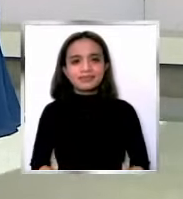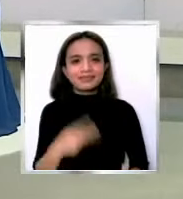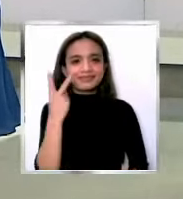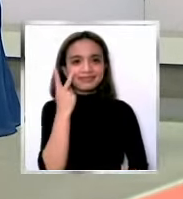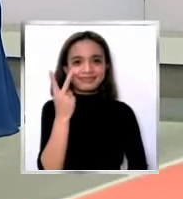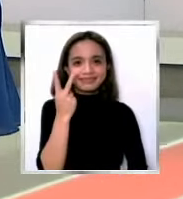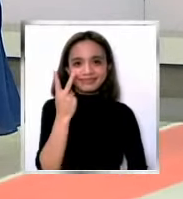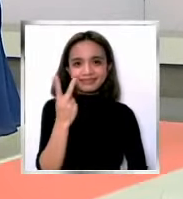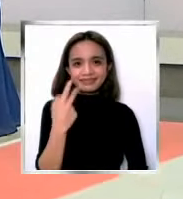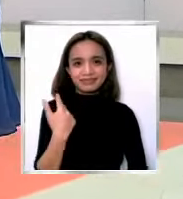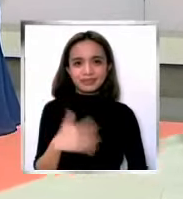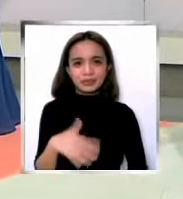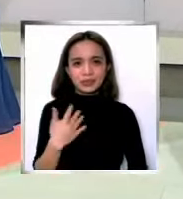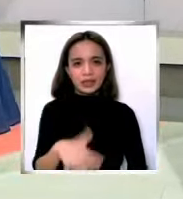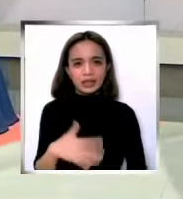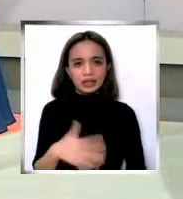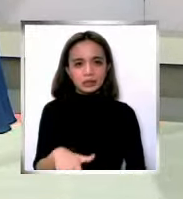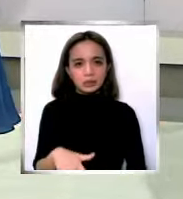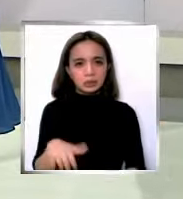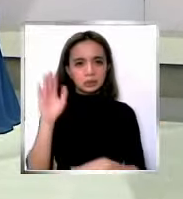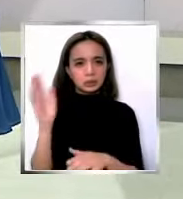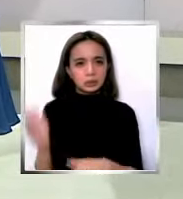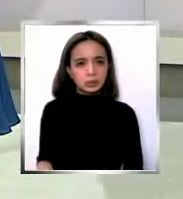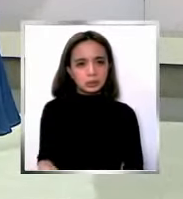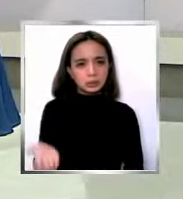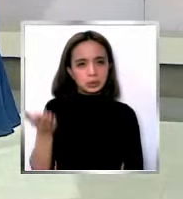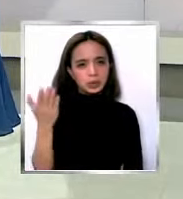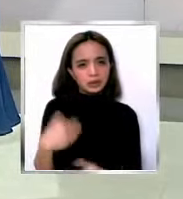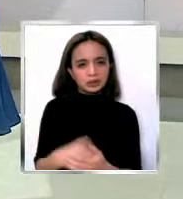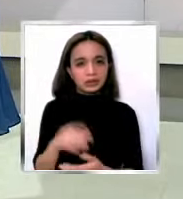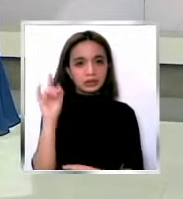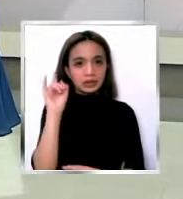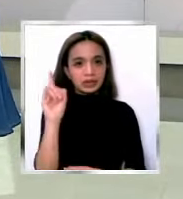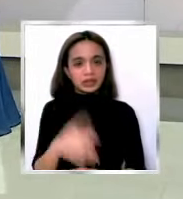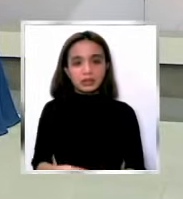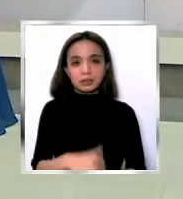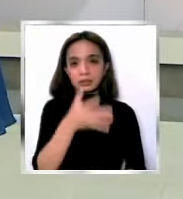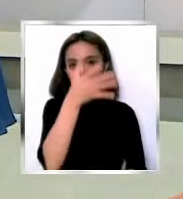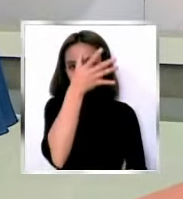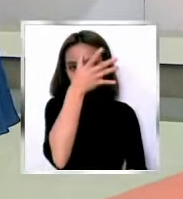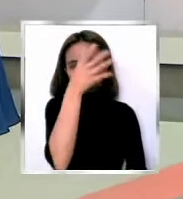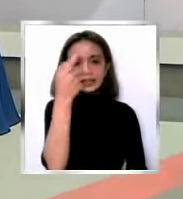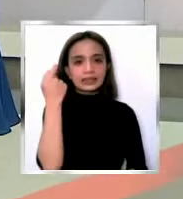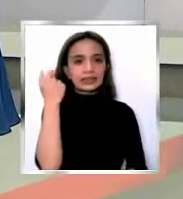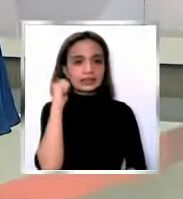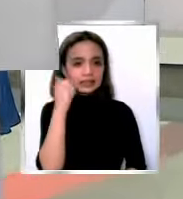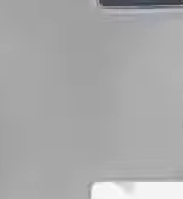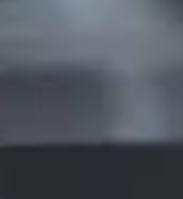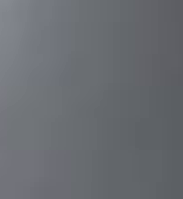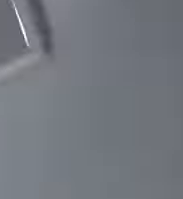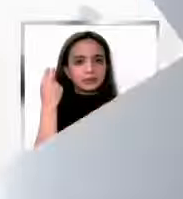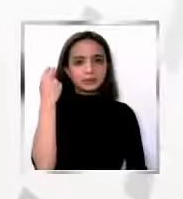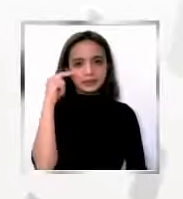mega production ni na tatay, tita at pamangkin sa pagtutok ni Athena Imperial.